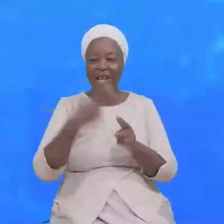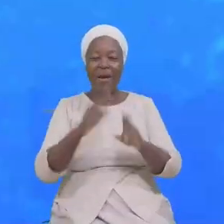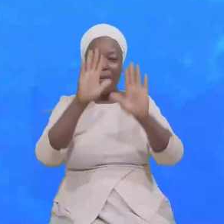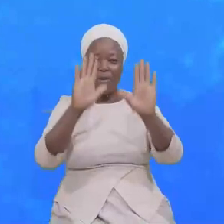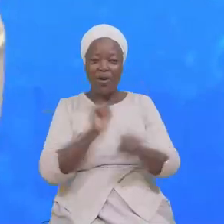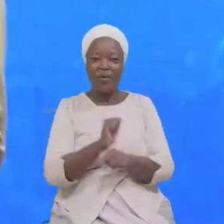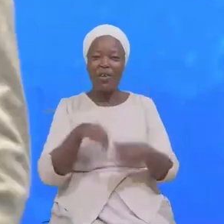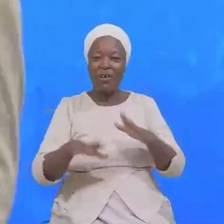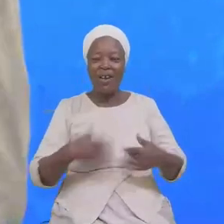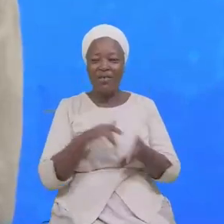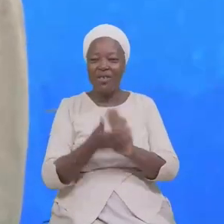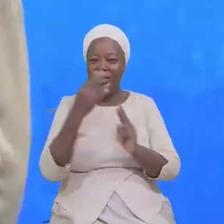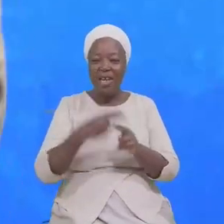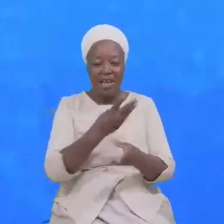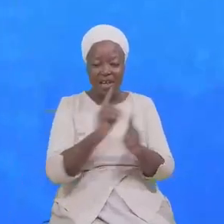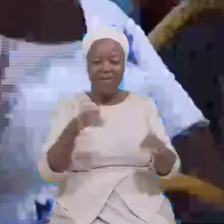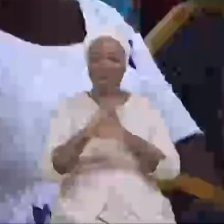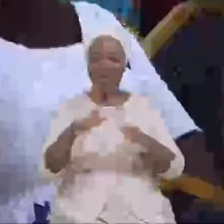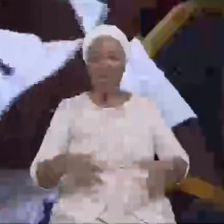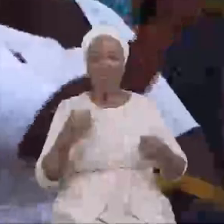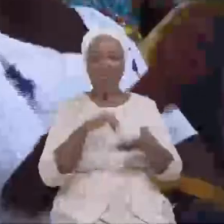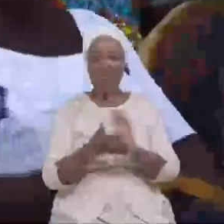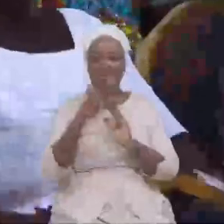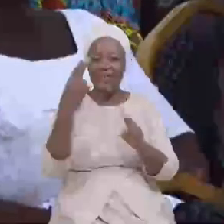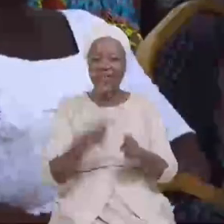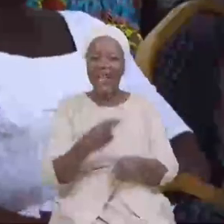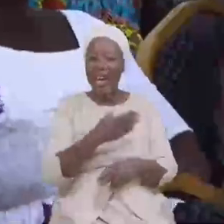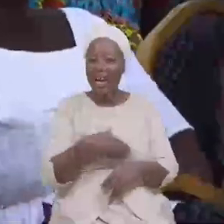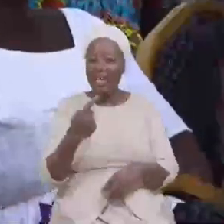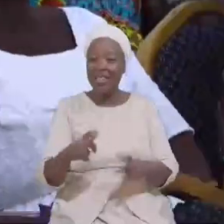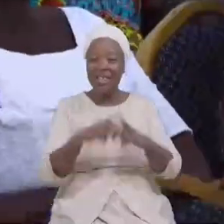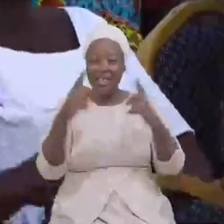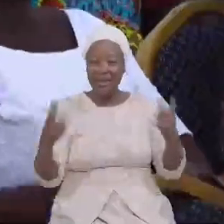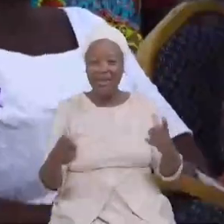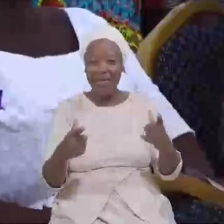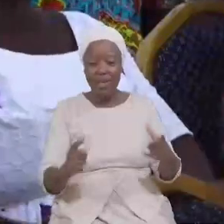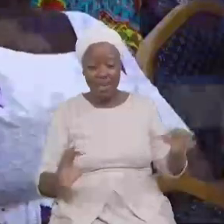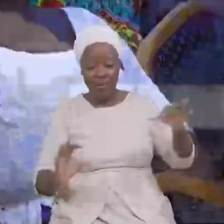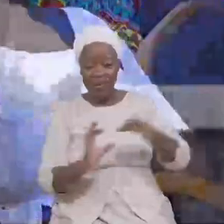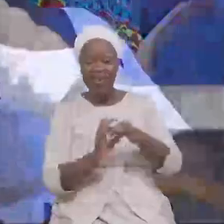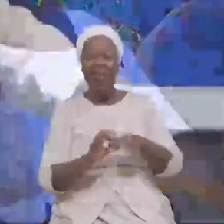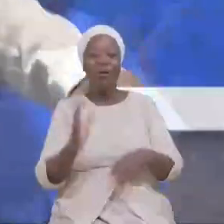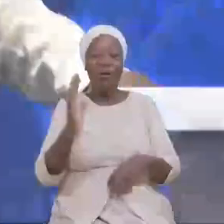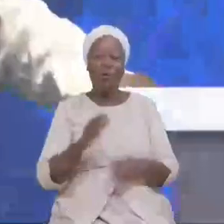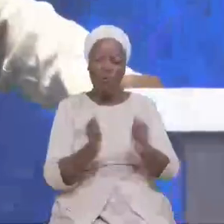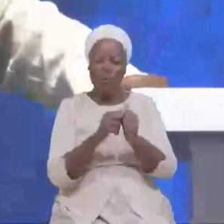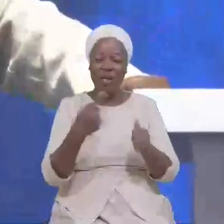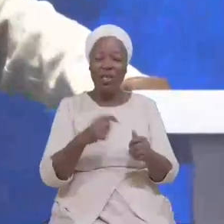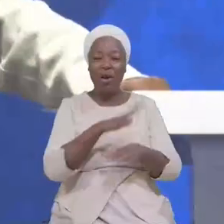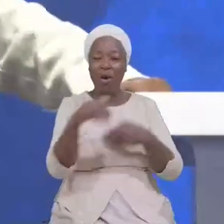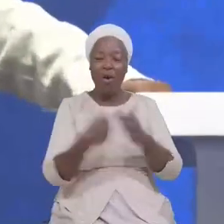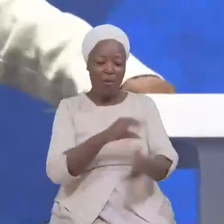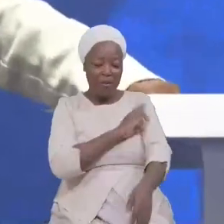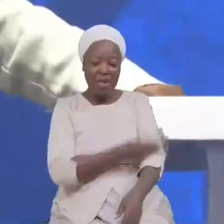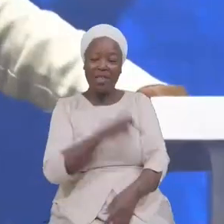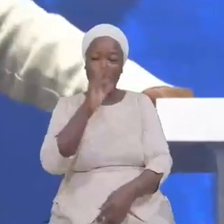vie, les délivrances dans votre vie. Et la grande réconciliation avec le Dieu Tout-Puissant venant sur